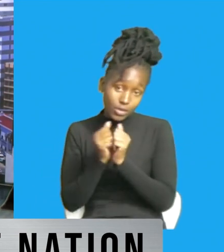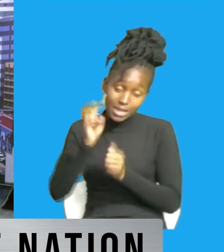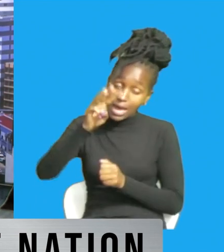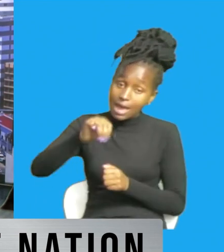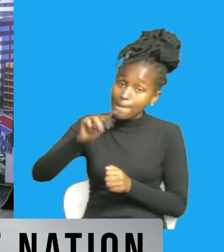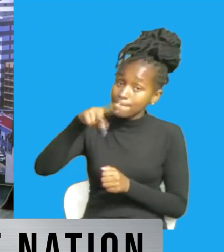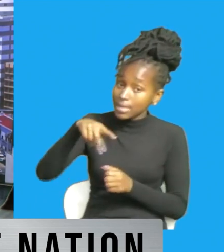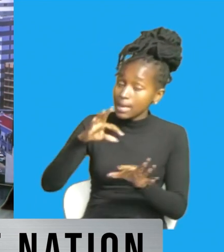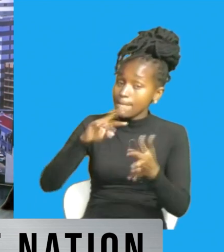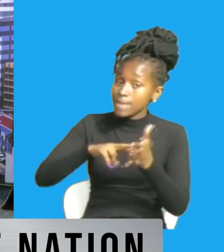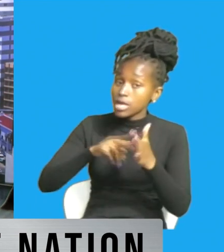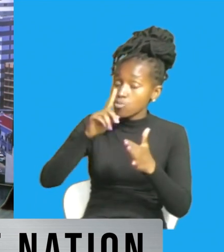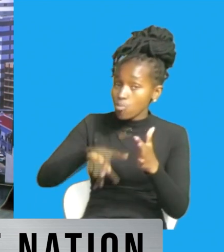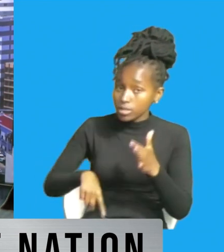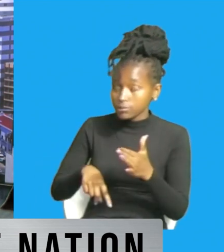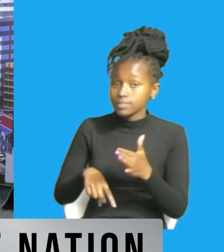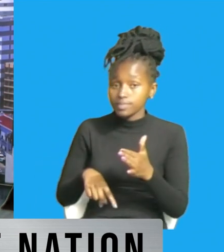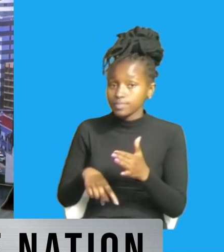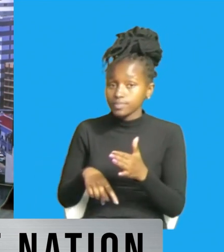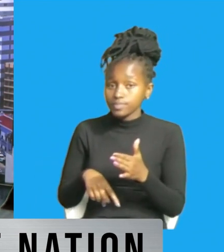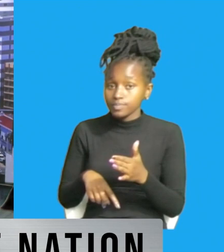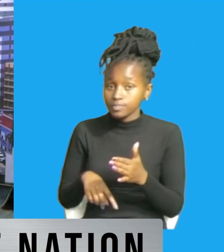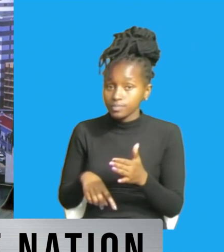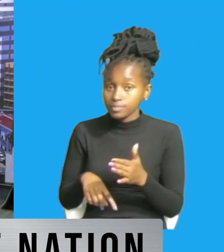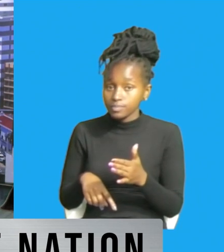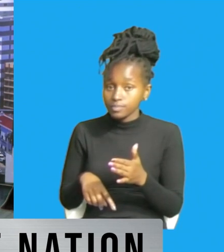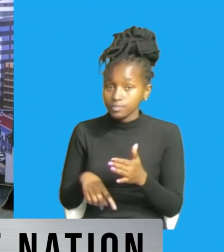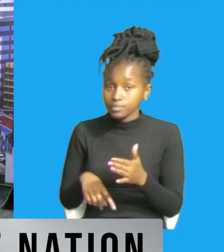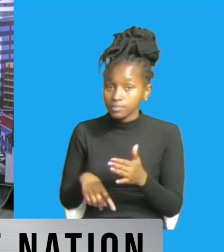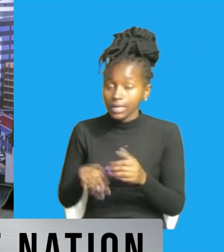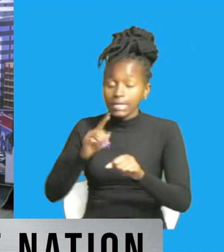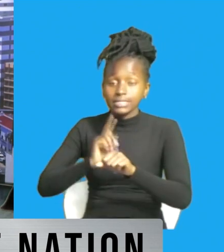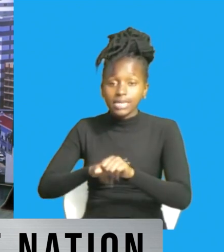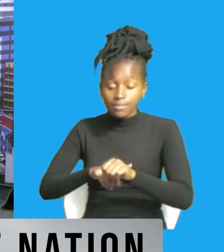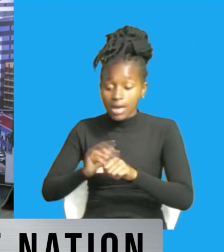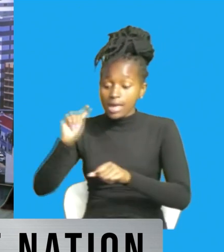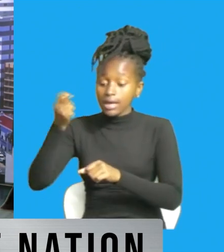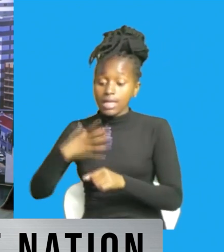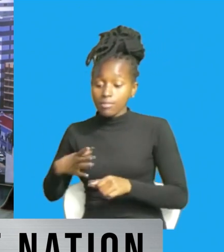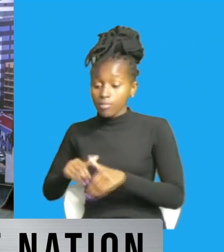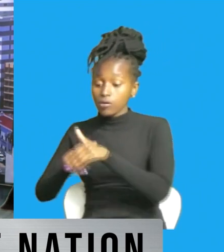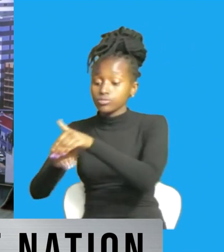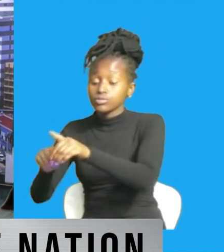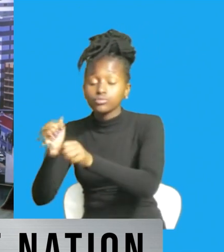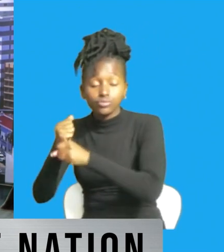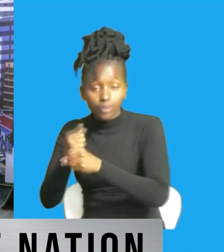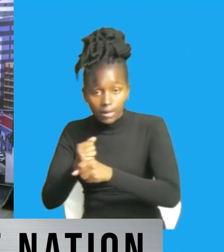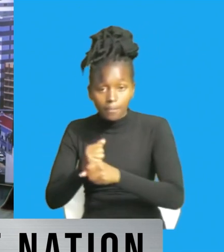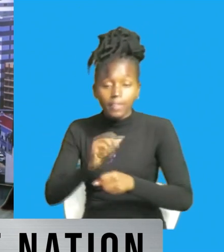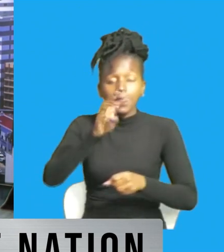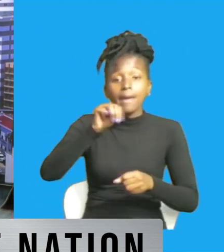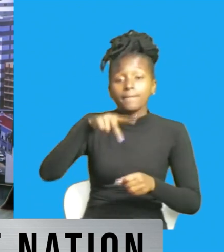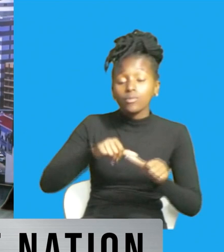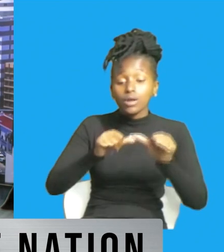sababu nafikiri imefikia mahali wa Kenya we have to get into some of these discussions. We have ideas zile zinaweza saidia kwa